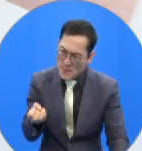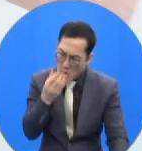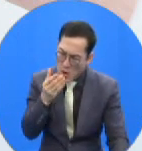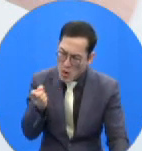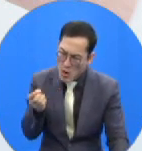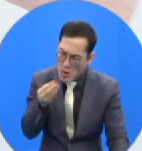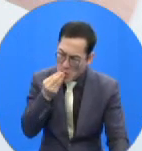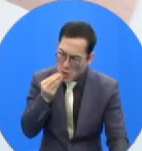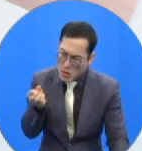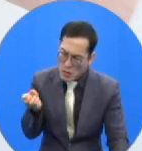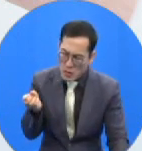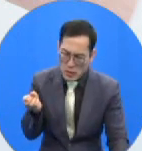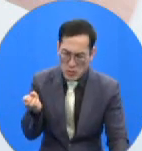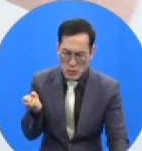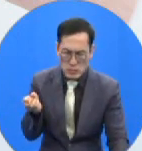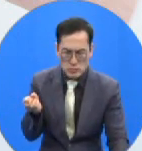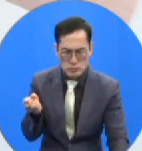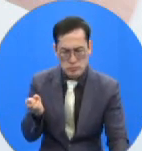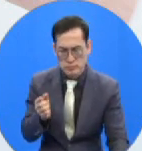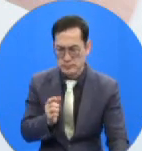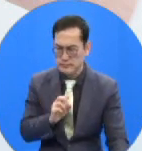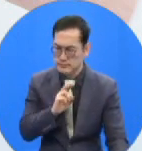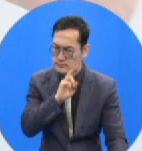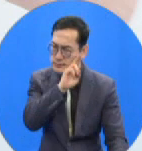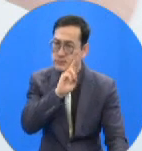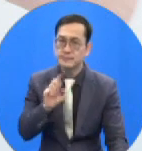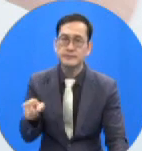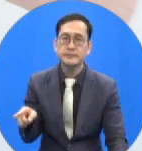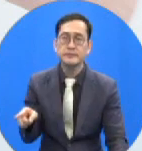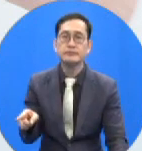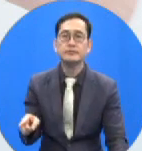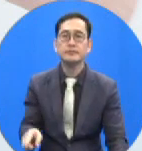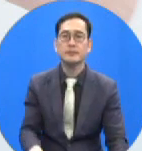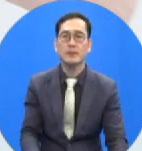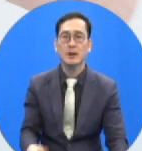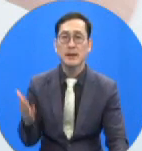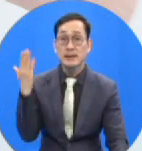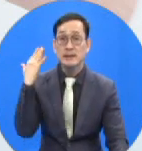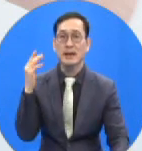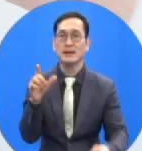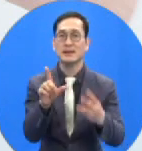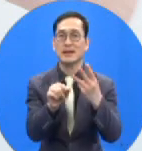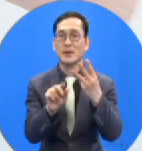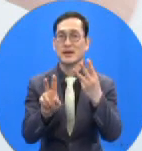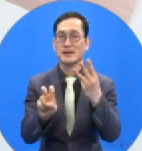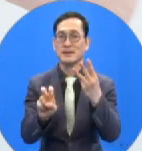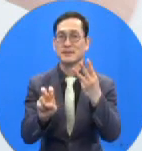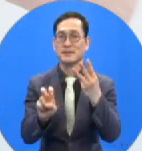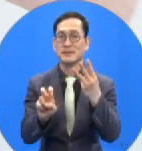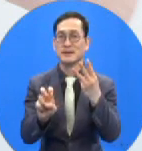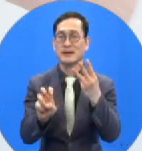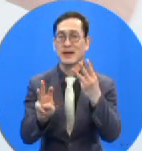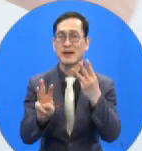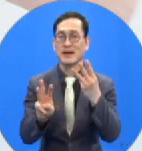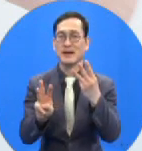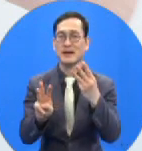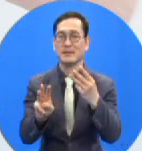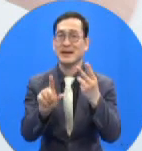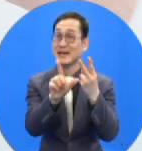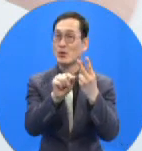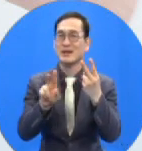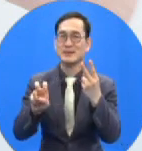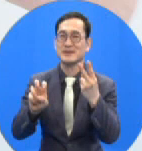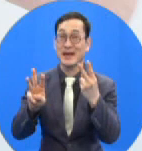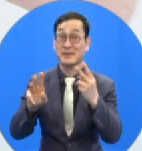먹었을까? 미국 유학생 A씨, 18살. 지난 23일, 지난 달 23일부터 발열, 근육통 증상.